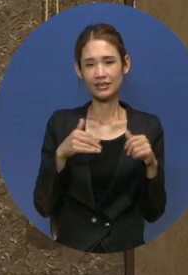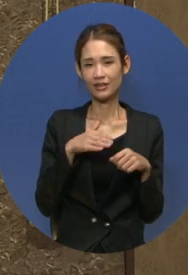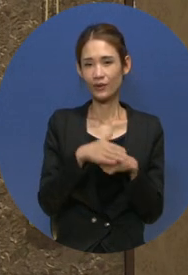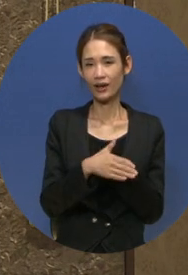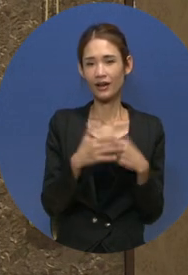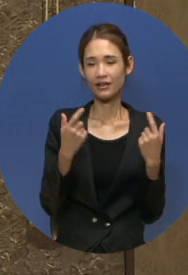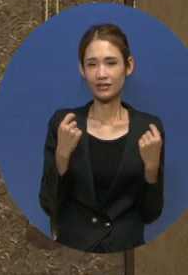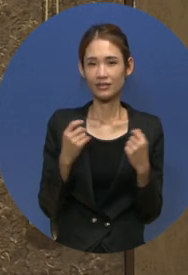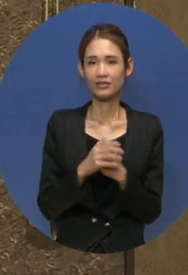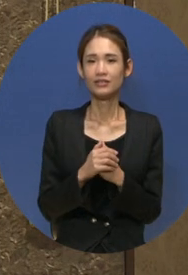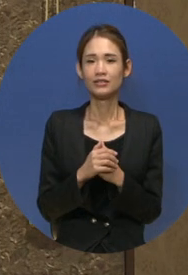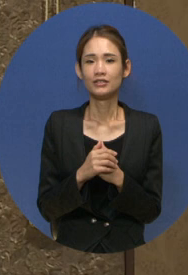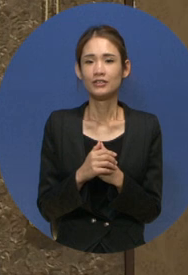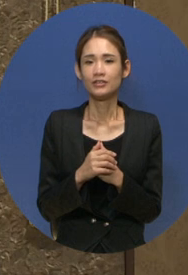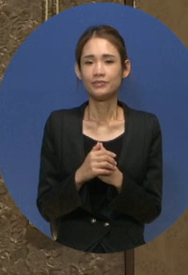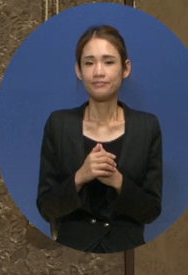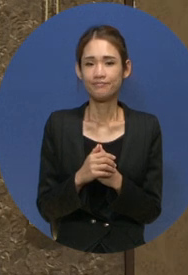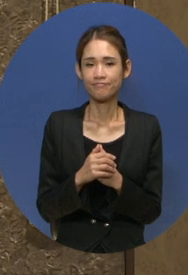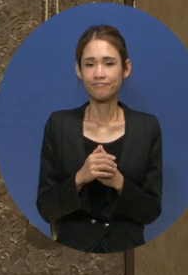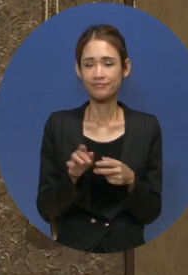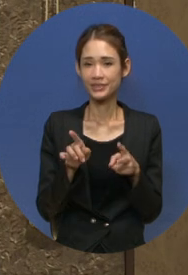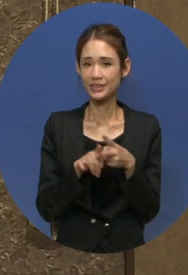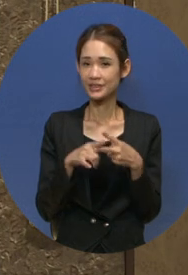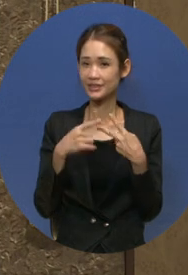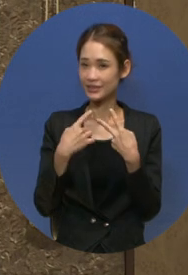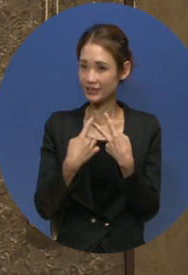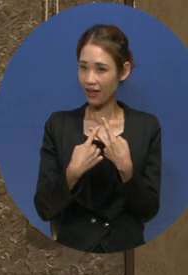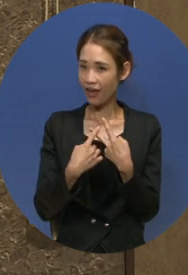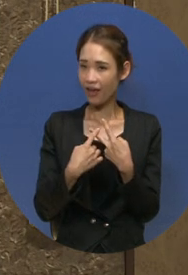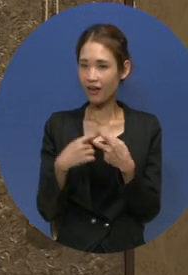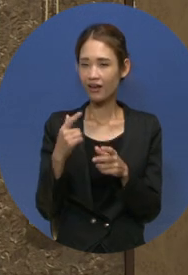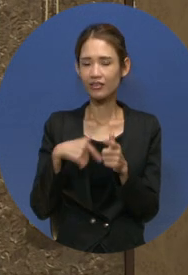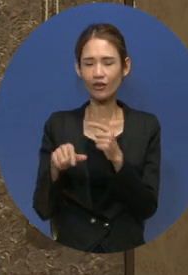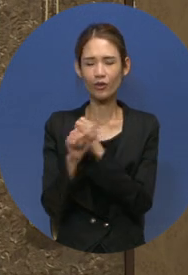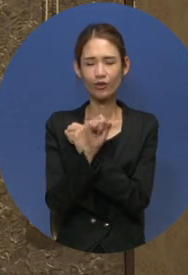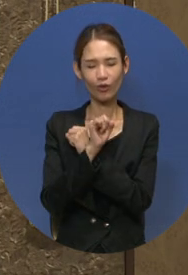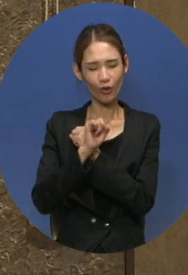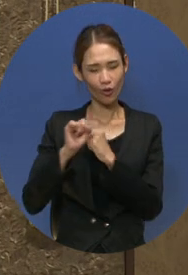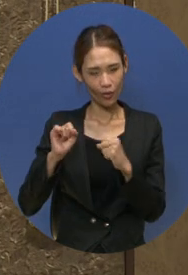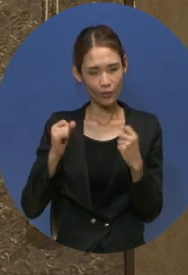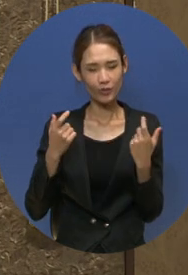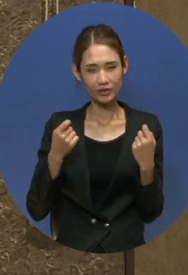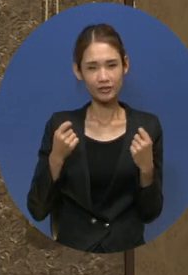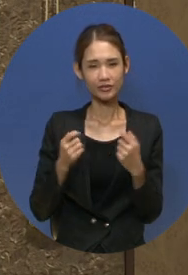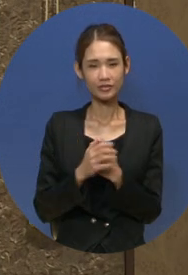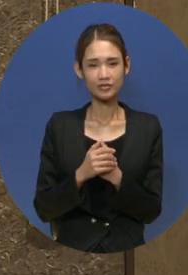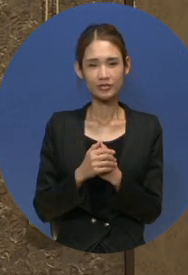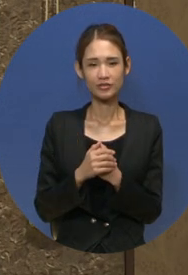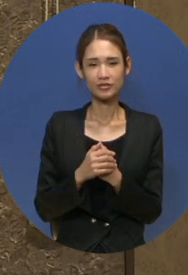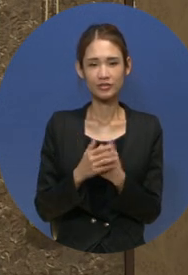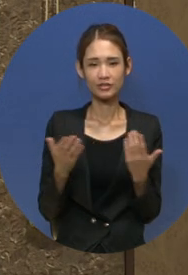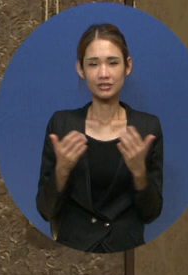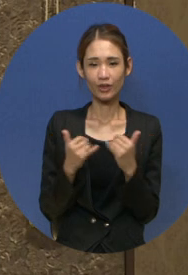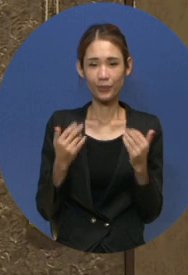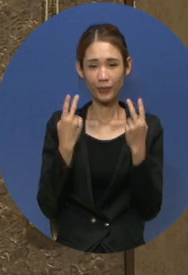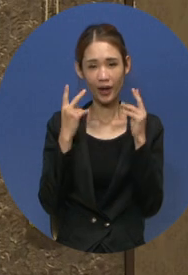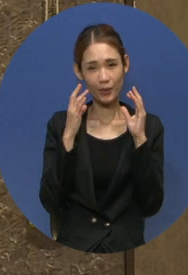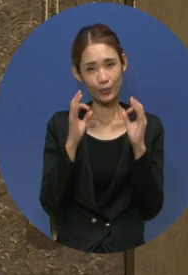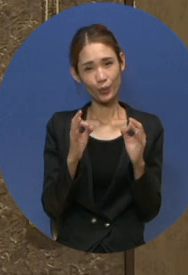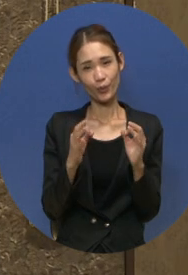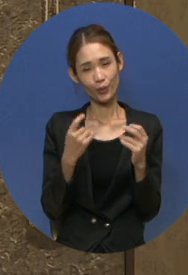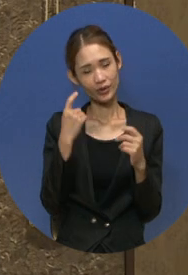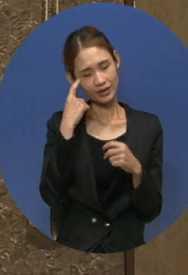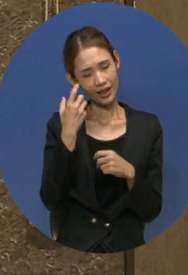인간화됐고요. 그리고 그러니까 이해하는 폭이 그때보다는 많이 좀 넓어진 것 같고요. 우리 직원들을 바라보는